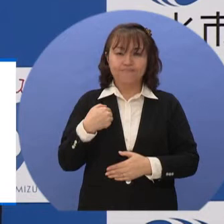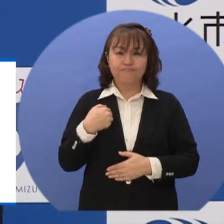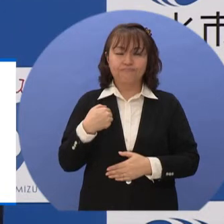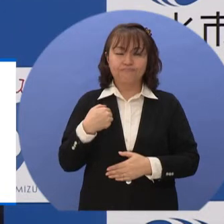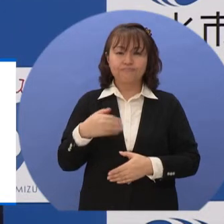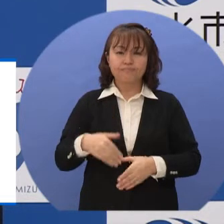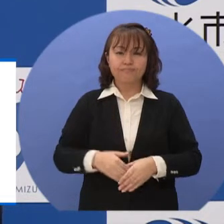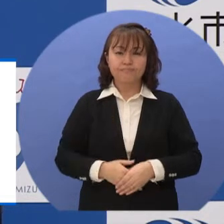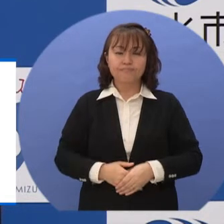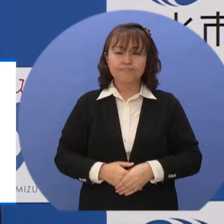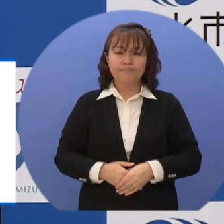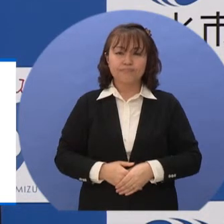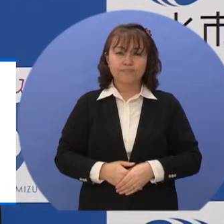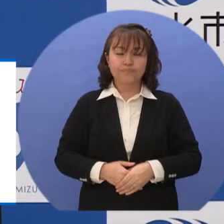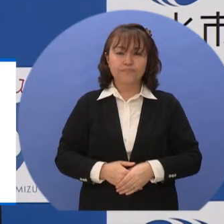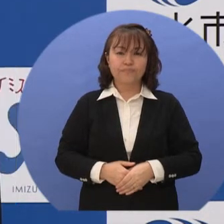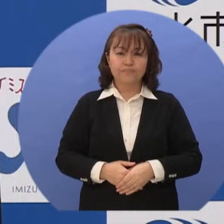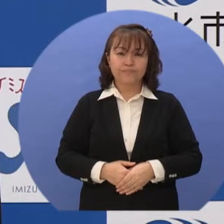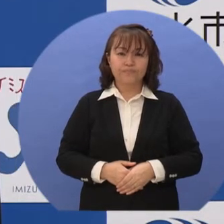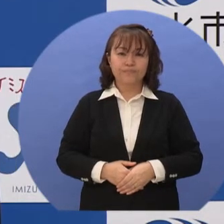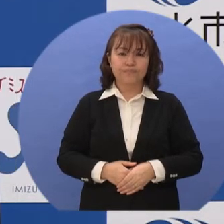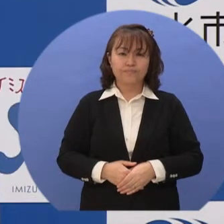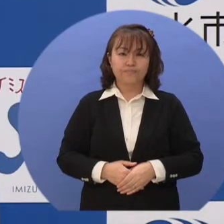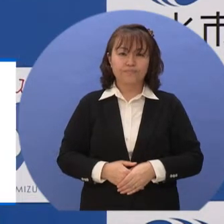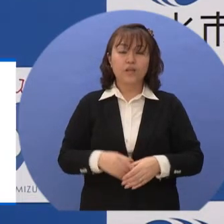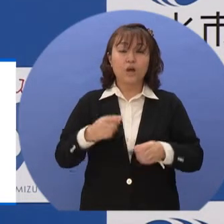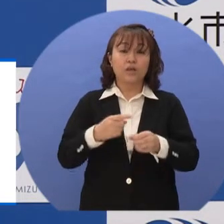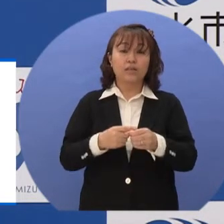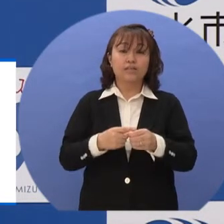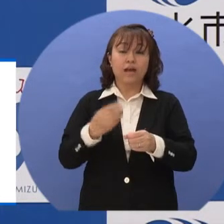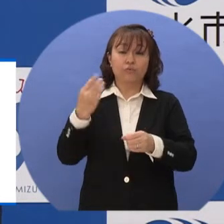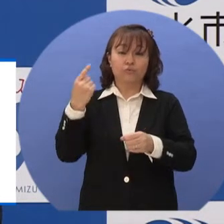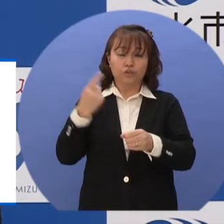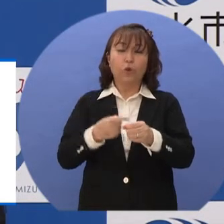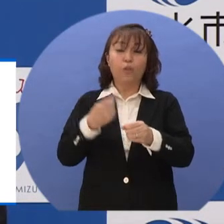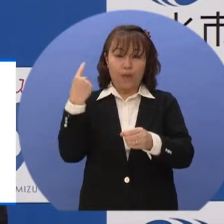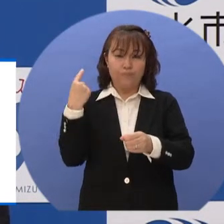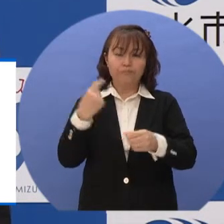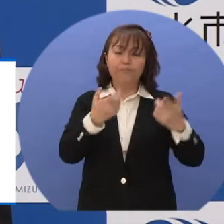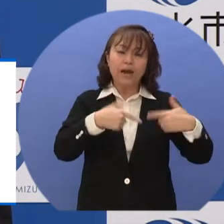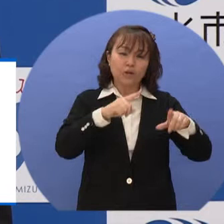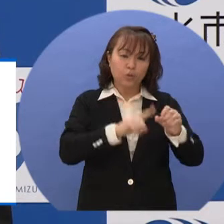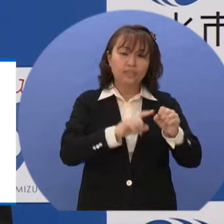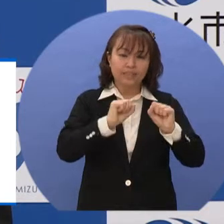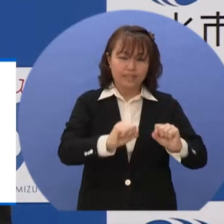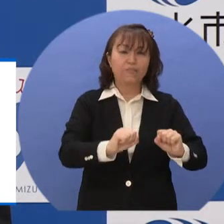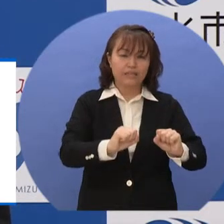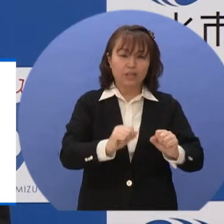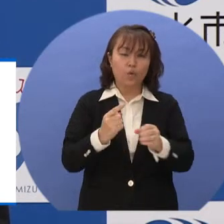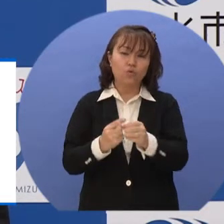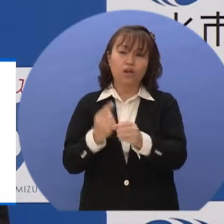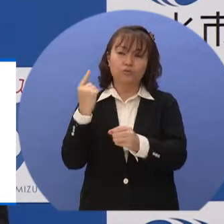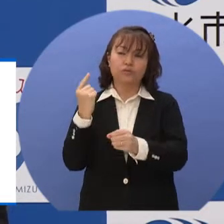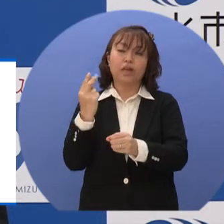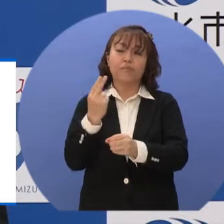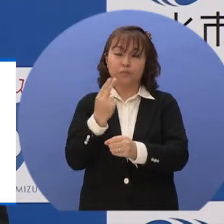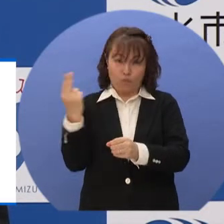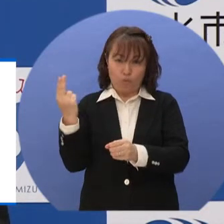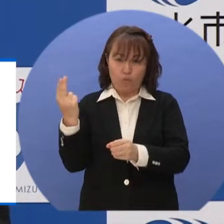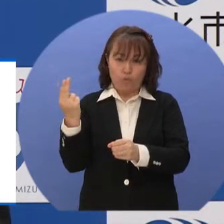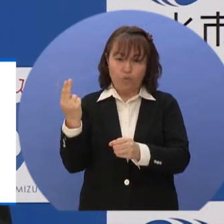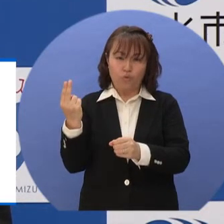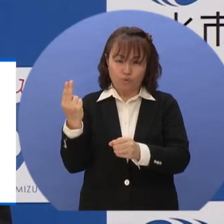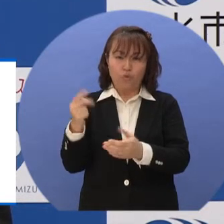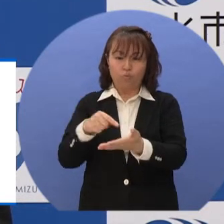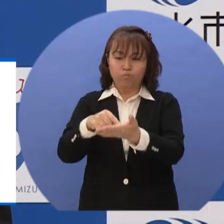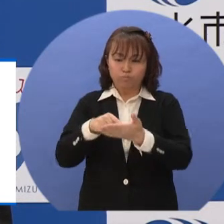ていますえなおこれ昨年ま毎年やってるんですけれども昨年度の取り扱い件数などの実績